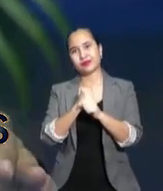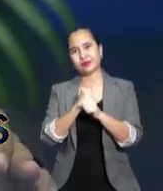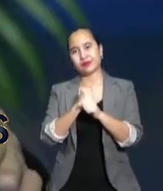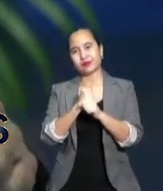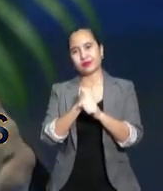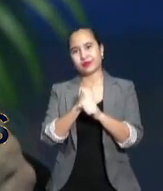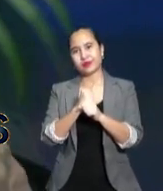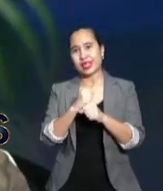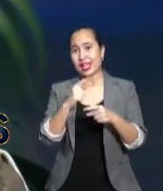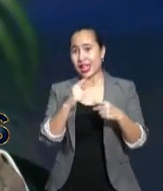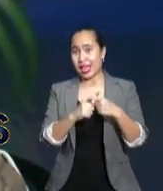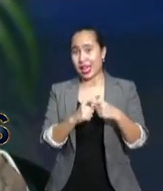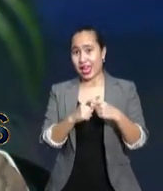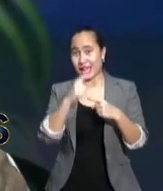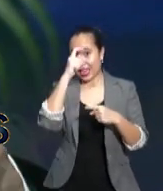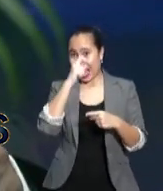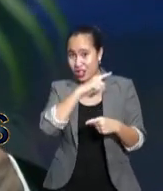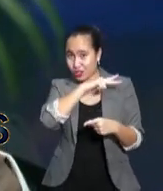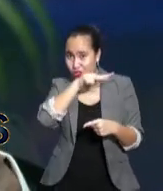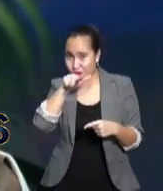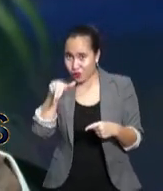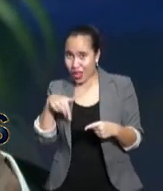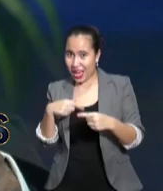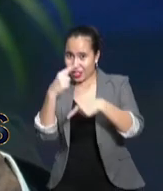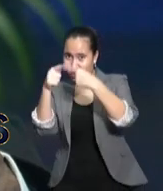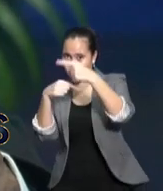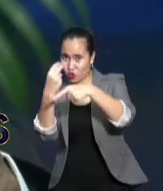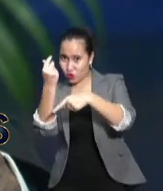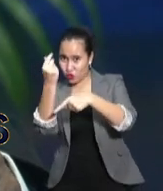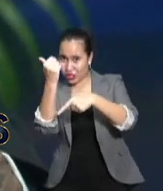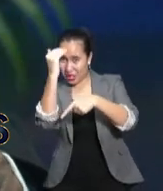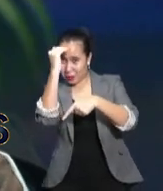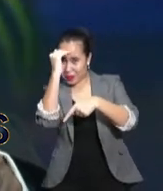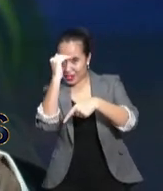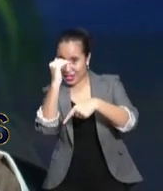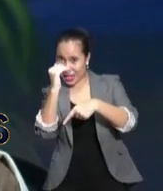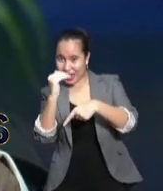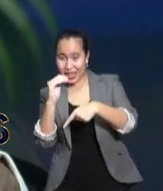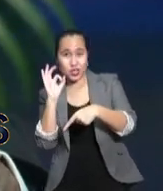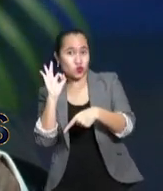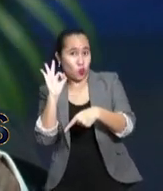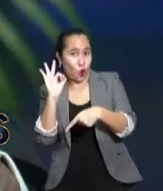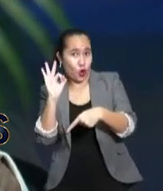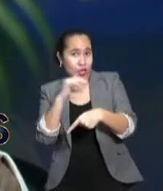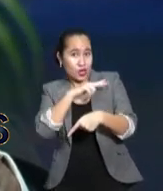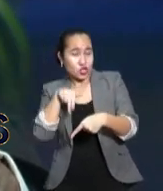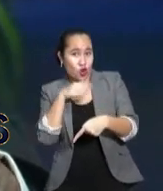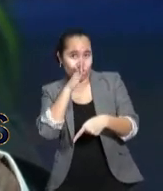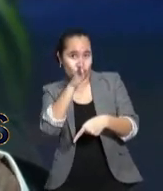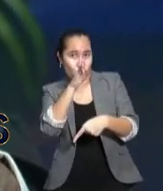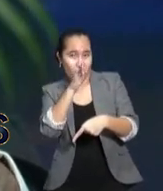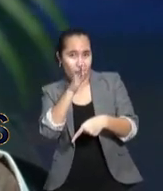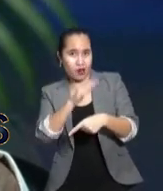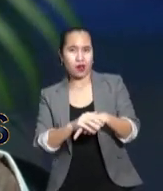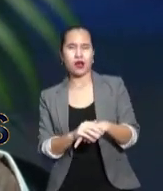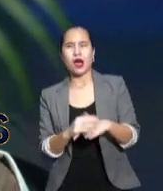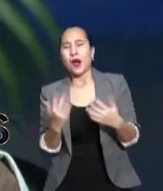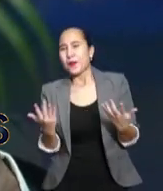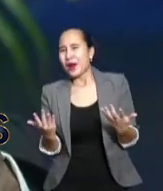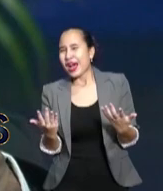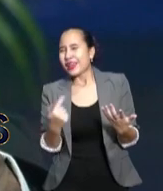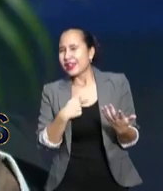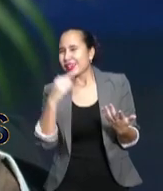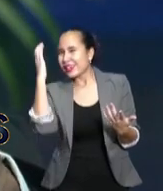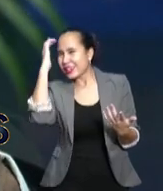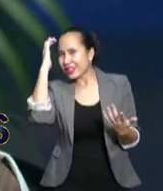En als we die koers naar beneden kunnen bijstellen, dan is dat mooi. Dat is ook het streven. Maar ik denk dat iedereen